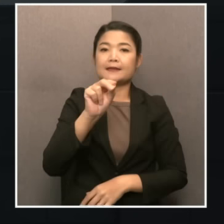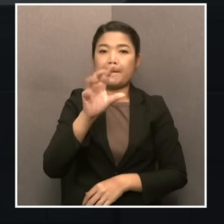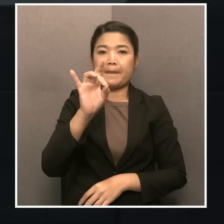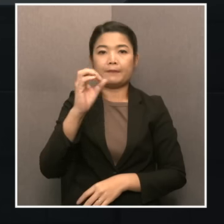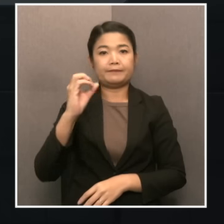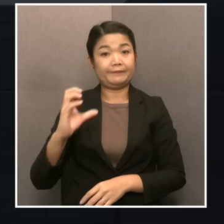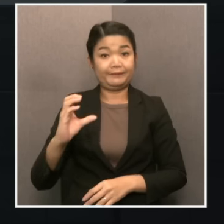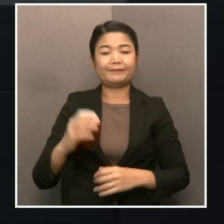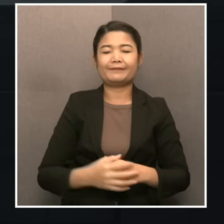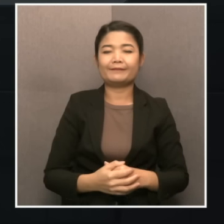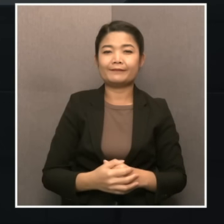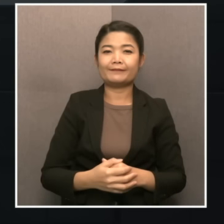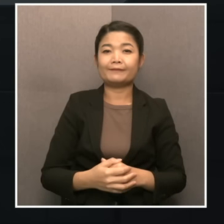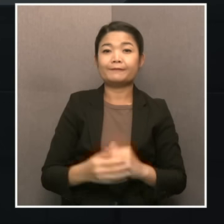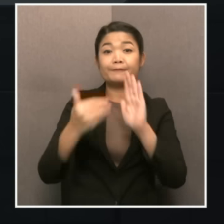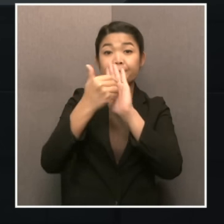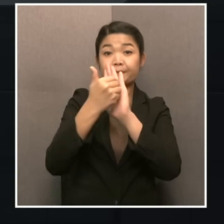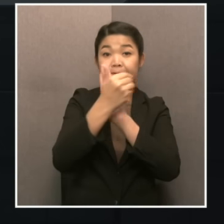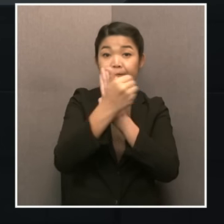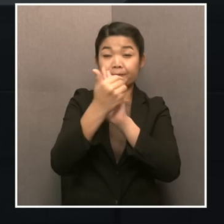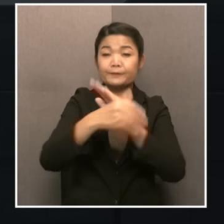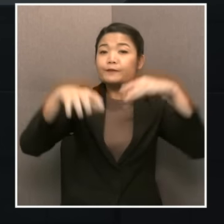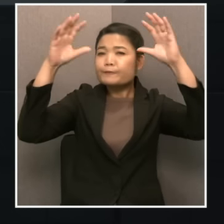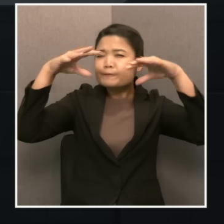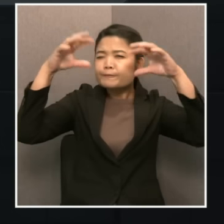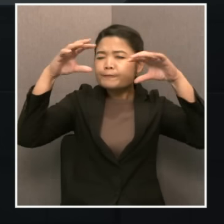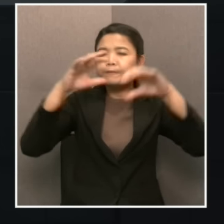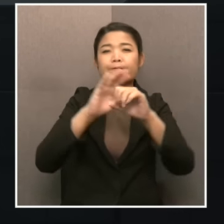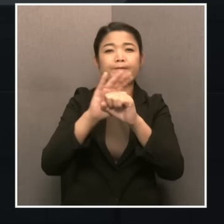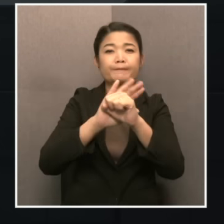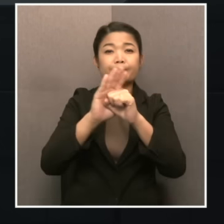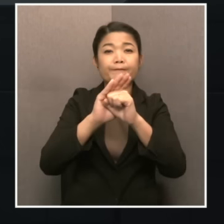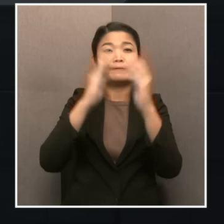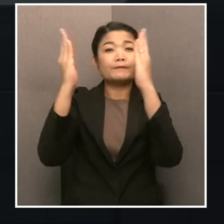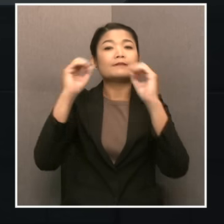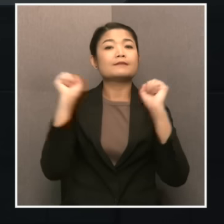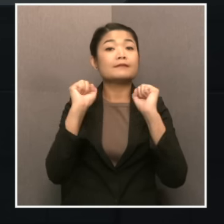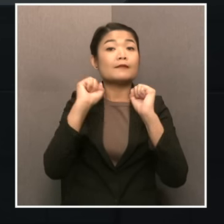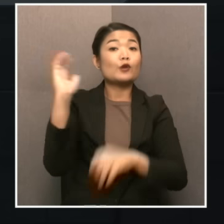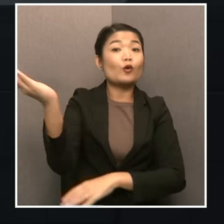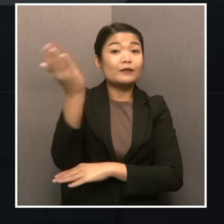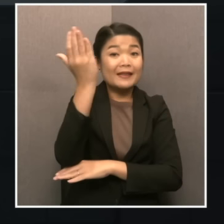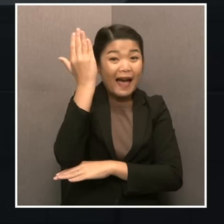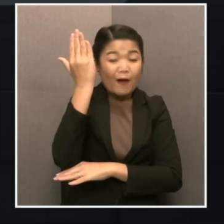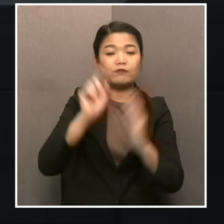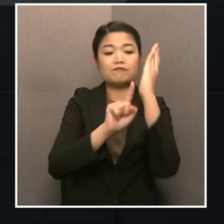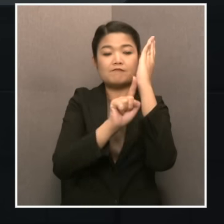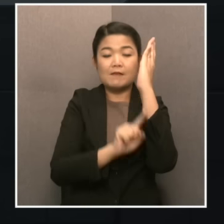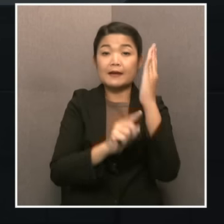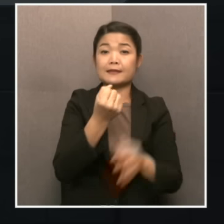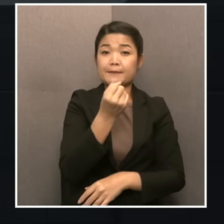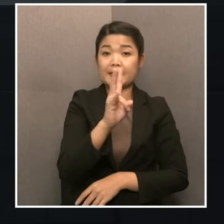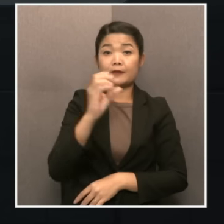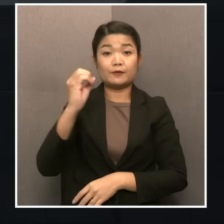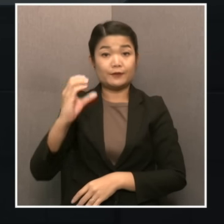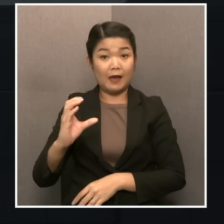าเซลเซียสค่ะภาคตะวันออกเฉียงเหนือฝนเล็กน้อยบางแห่งและมีอากาศเย็นในตอนเช้าอุณหภูมิต่ำสุด17อง